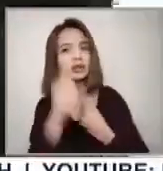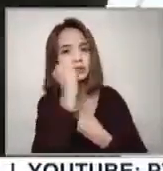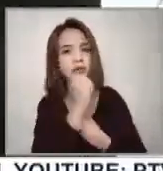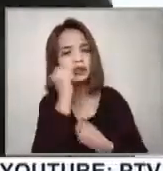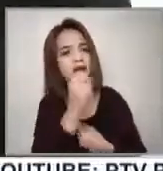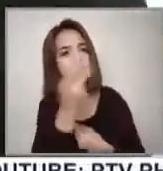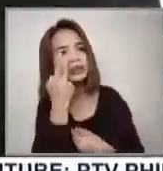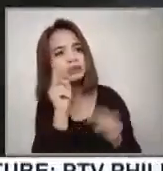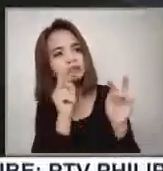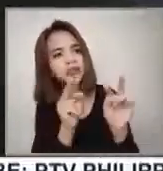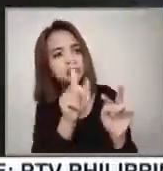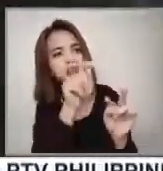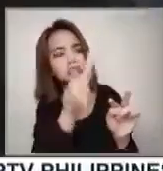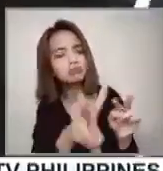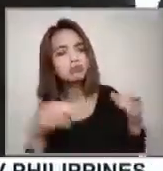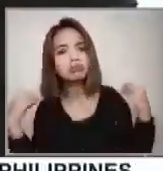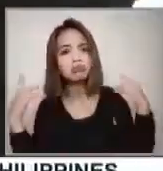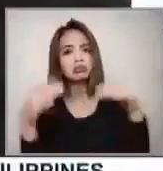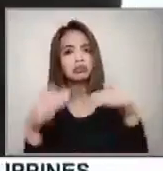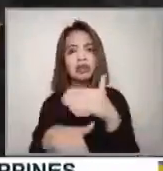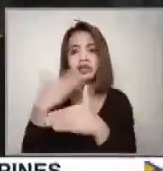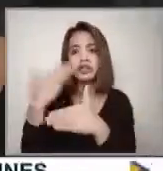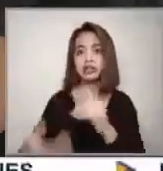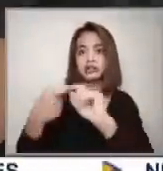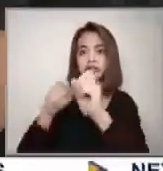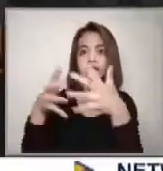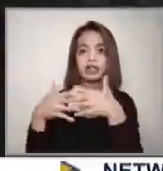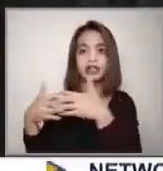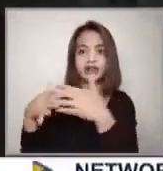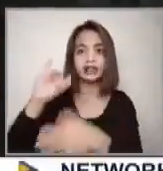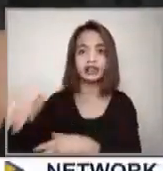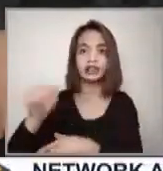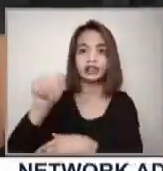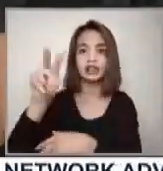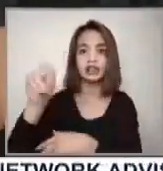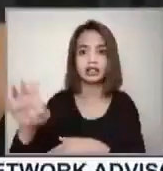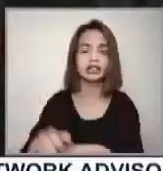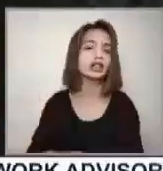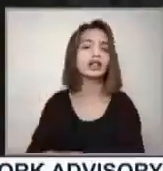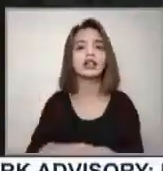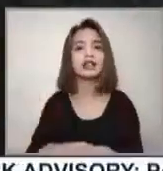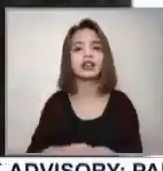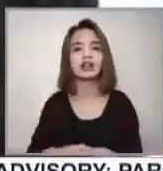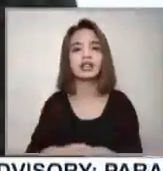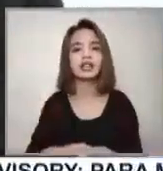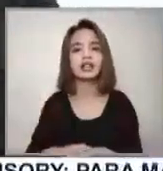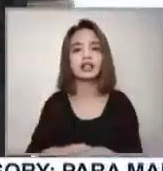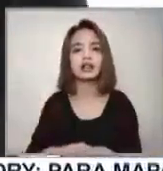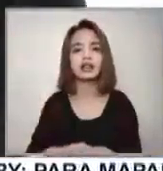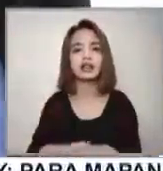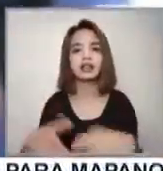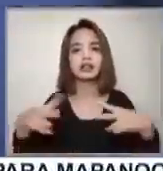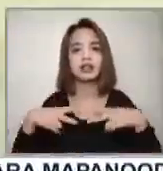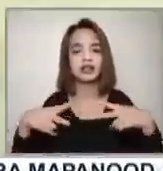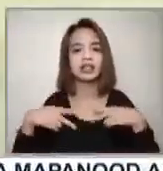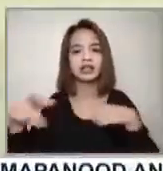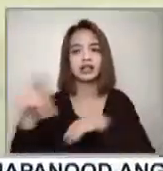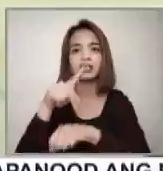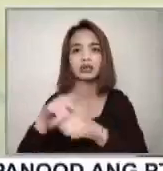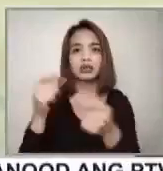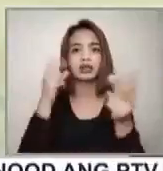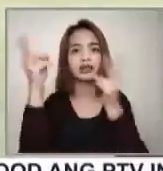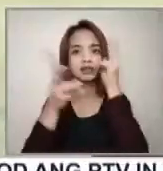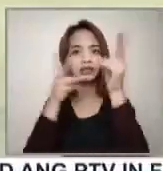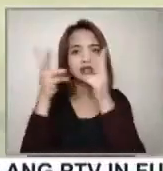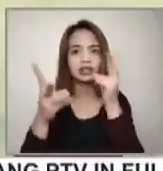dinayo namin. Ang balikbayan mula Amerika na si Jane. Sinulit ang bakasyon sa Pilipinas para bisitahin ang Dolomite Beach.